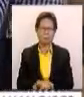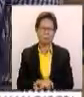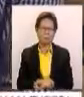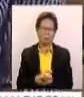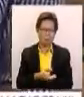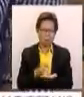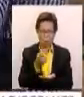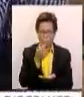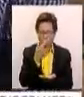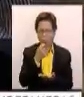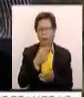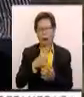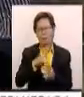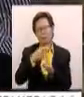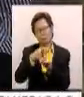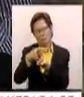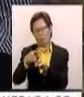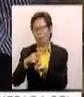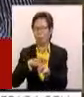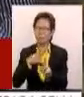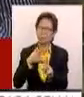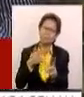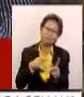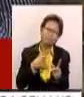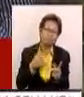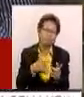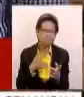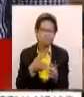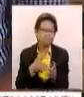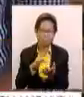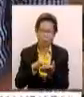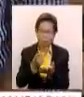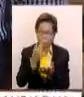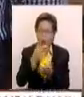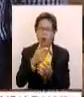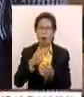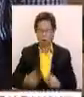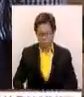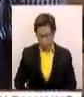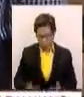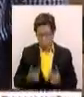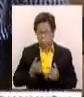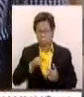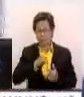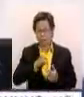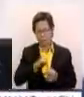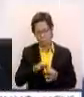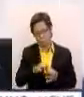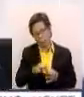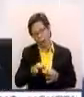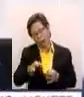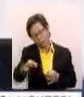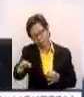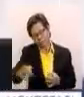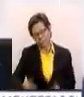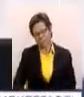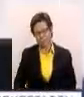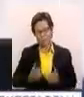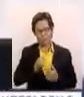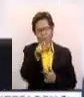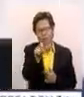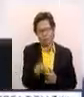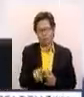akak lebih positif lah. Akak lebih rasa jangka hayat akak tu panjang sikit. Individu